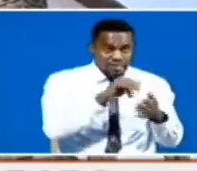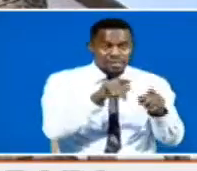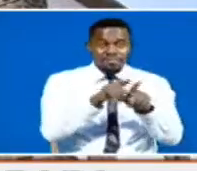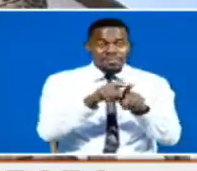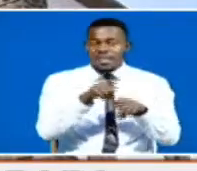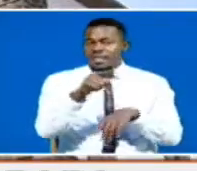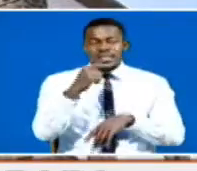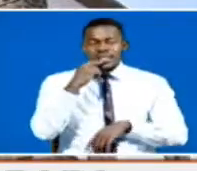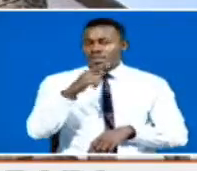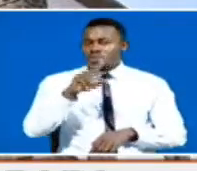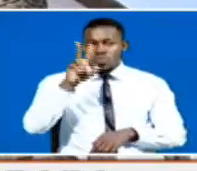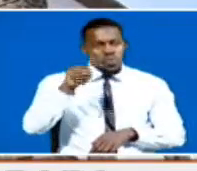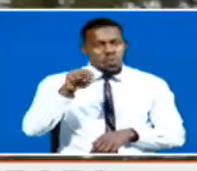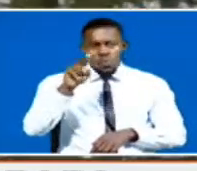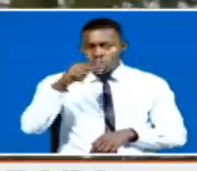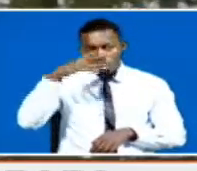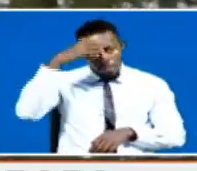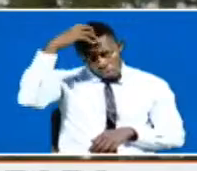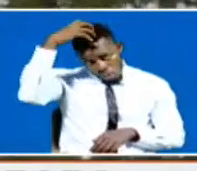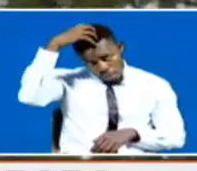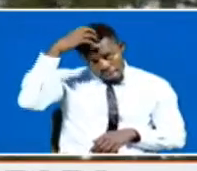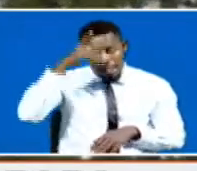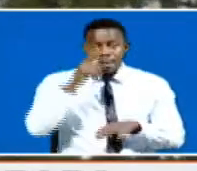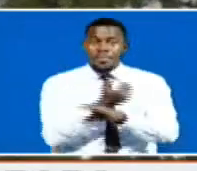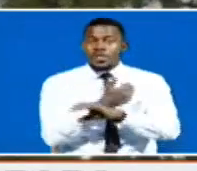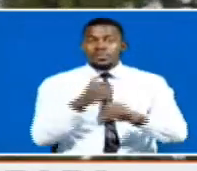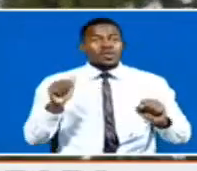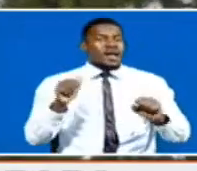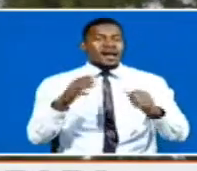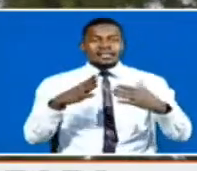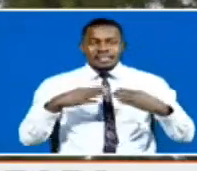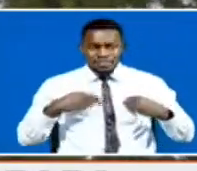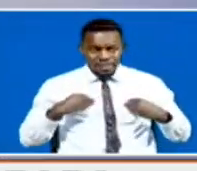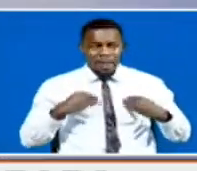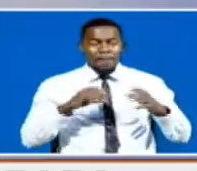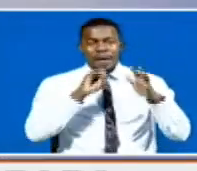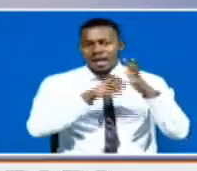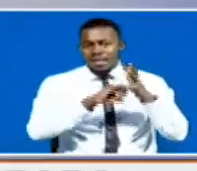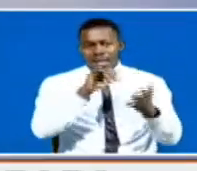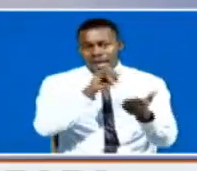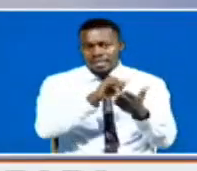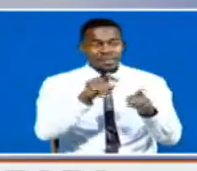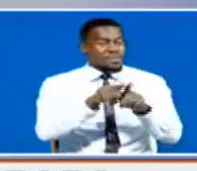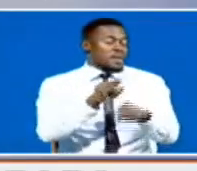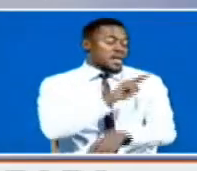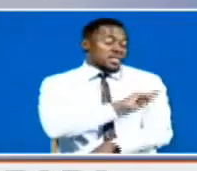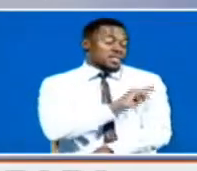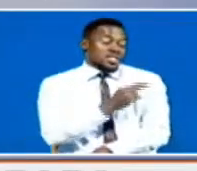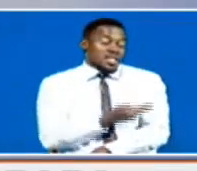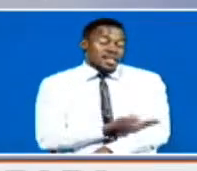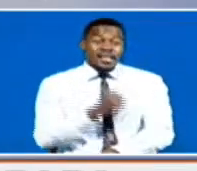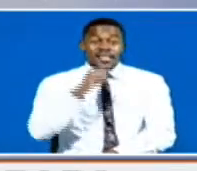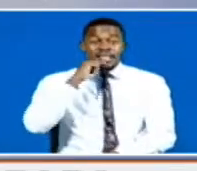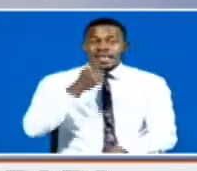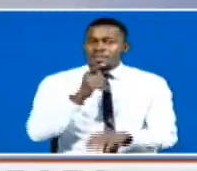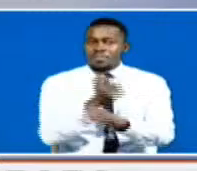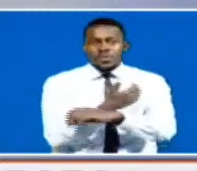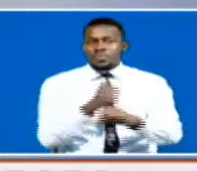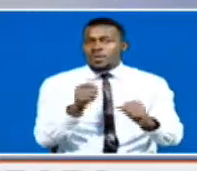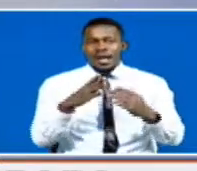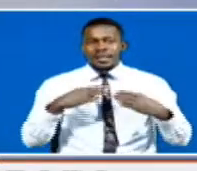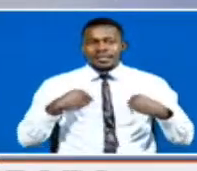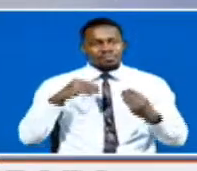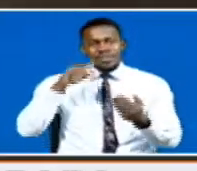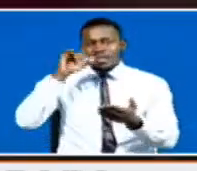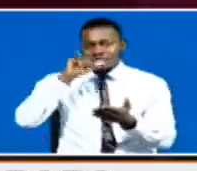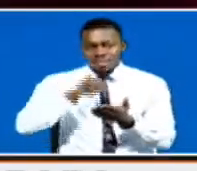ya Papa Francis na kusema kwamba kanisa Katoliki nchini Nigeria halitazingatia agizo la Papa la kubariki wapenzi wa